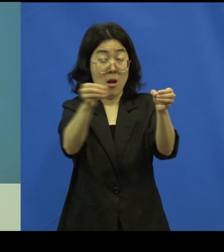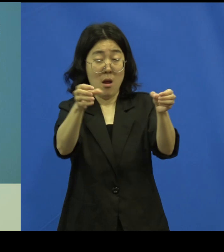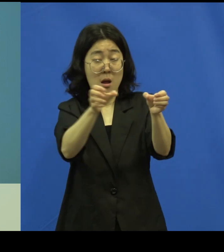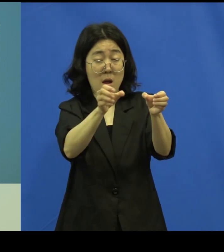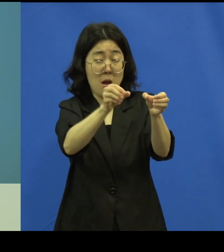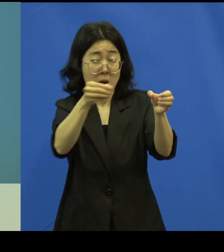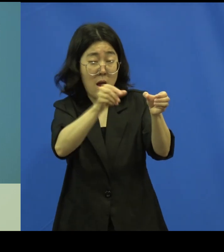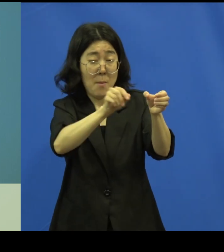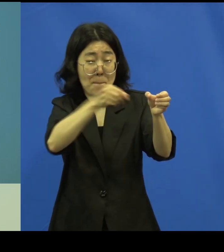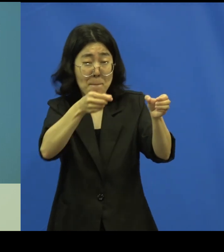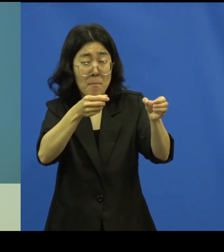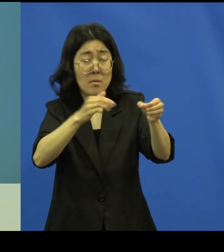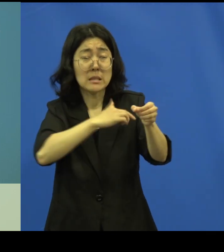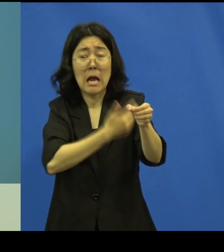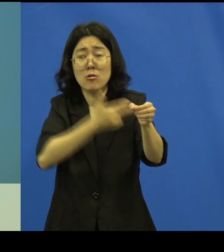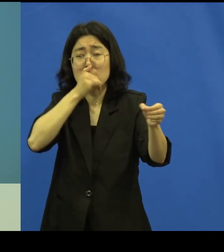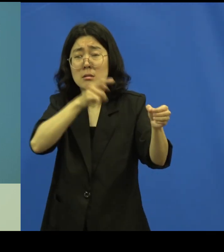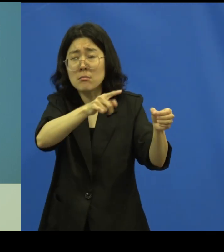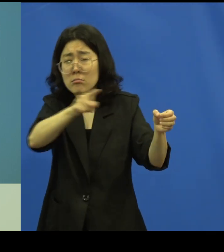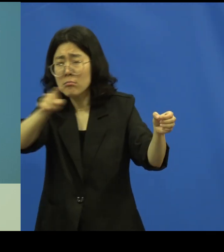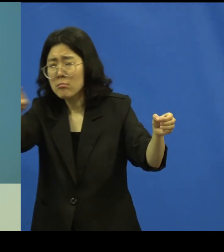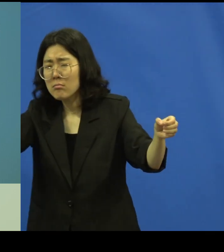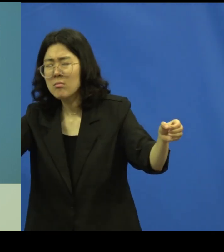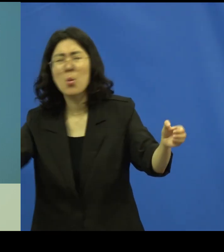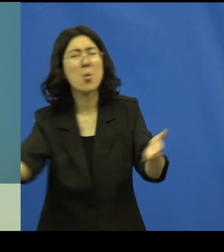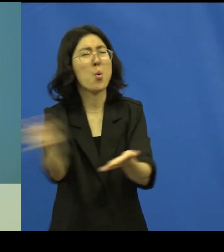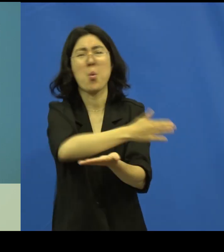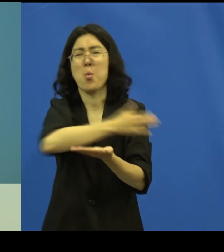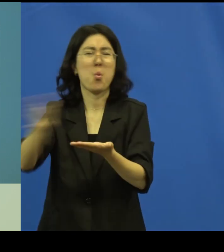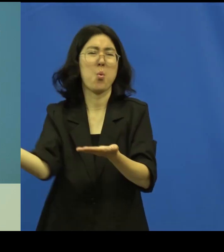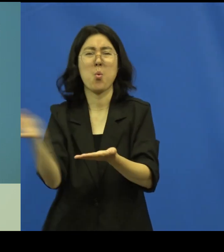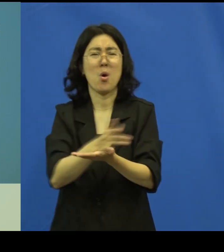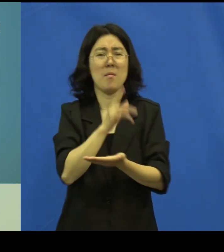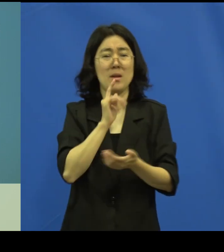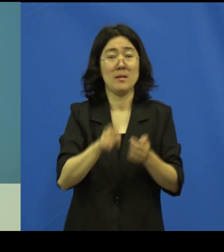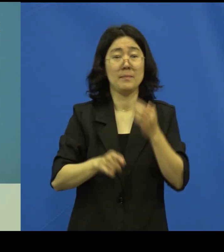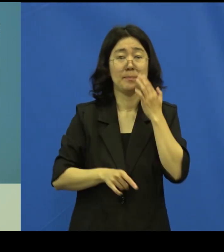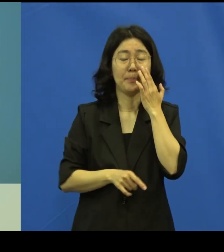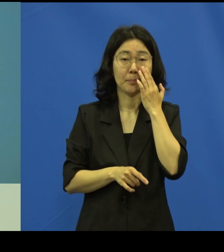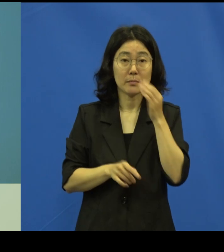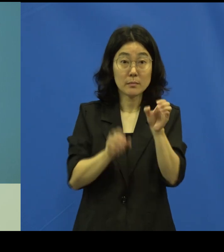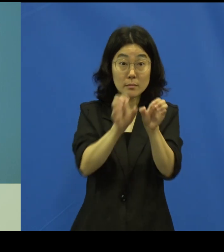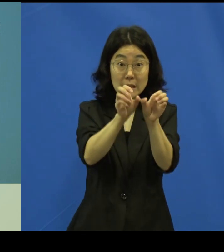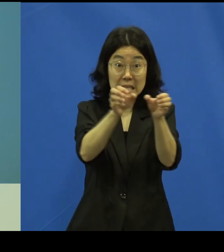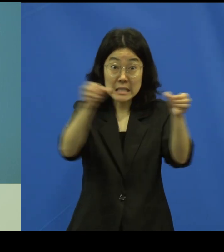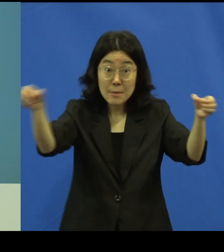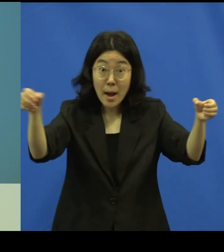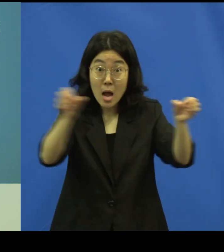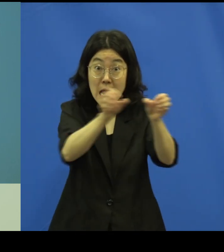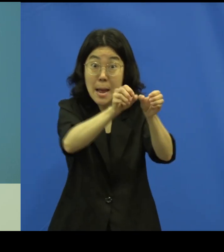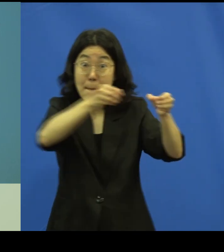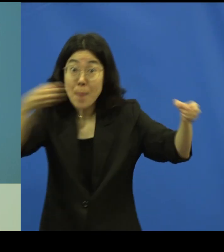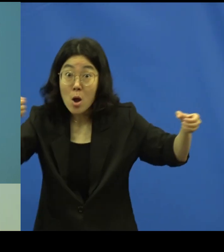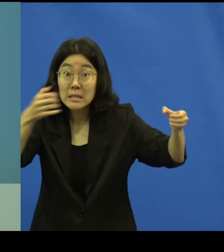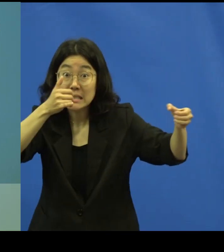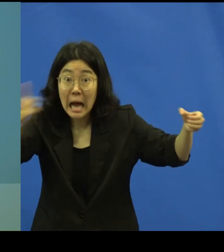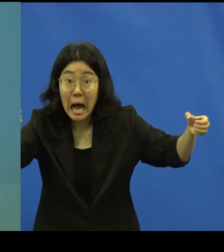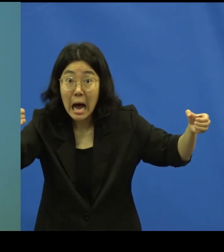보거나 할 자가 없다. 예, 여러분 이 두루마리 안에 뭔가가 있는데 이걸 펼 자가 없는